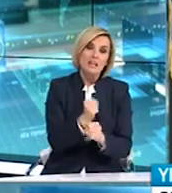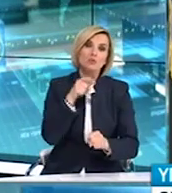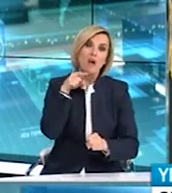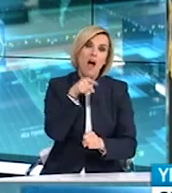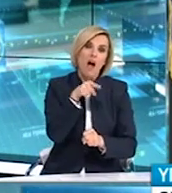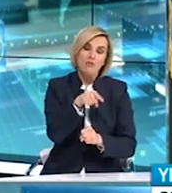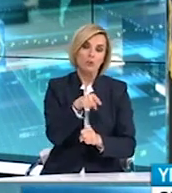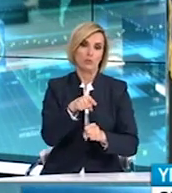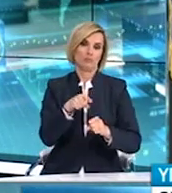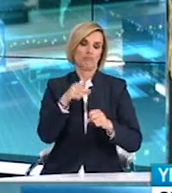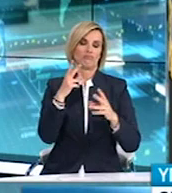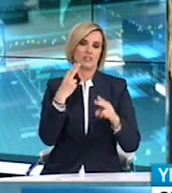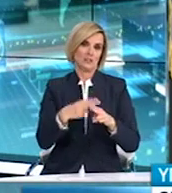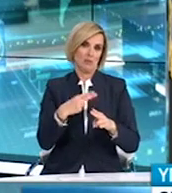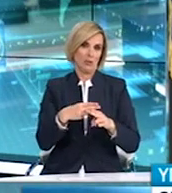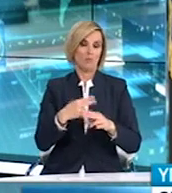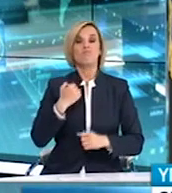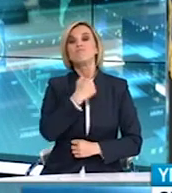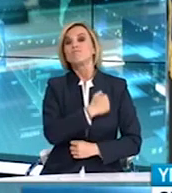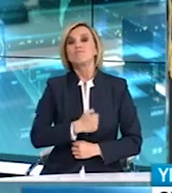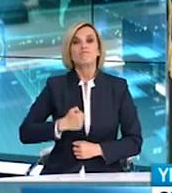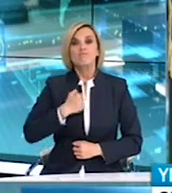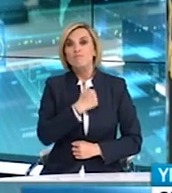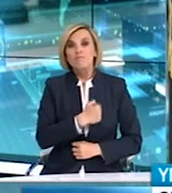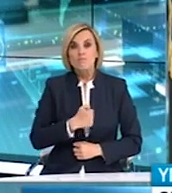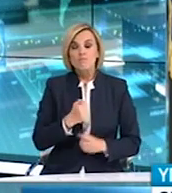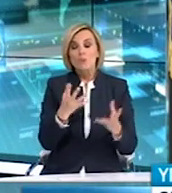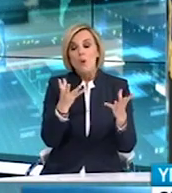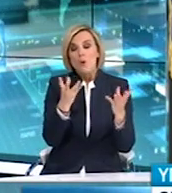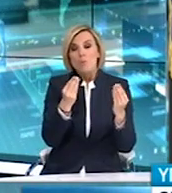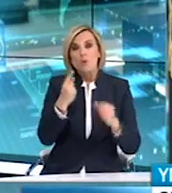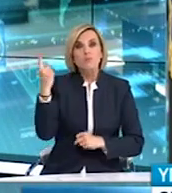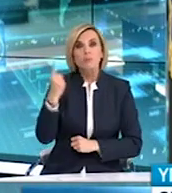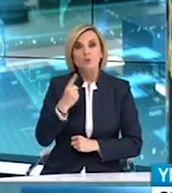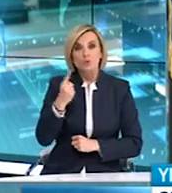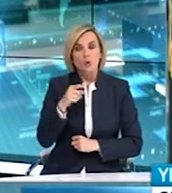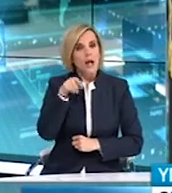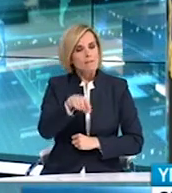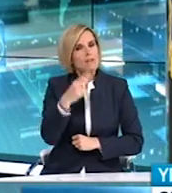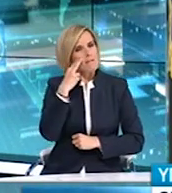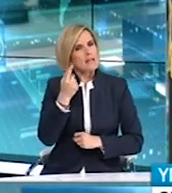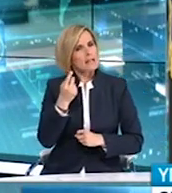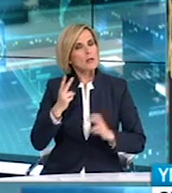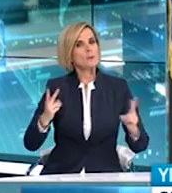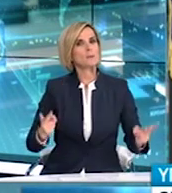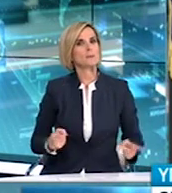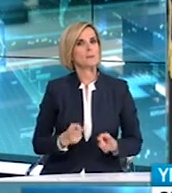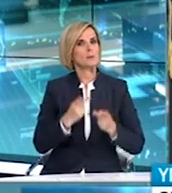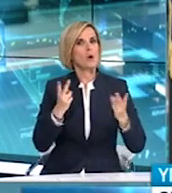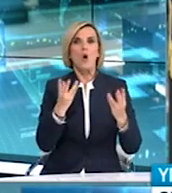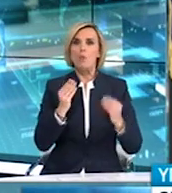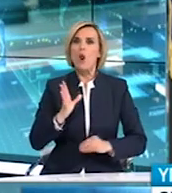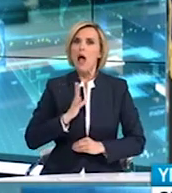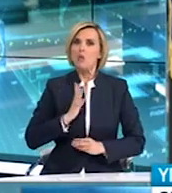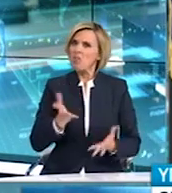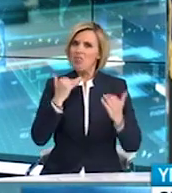περιπέτεια. Ευτυχώς έχουμε να κάνουμε στη μεγάλη πλειοψηφία της με μια ήπια νόσο. Ιδιαίτερα στους συνανθρώπους μας που δεν